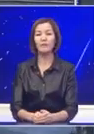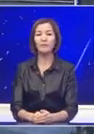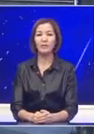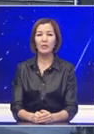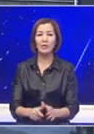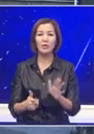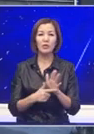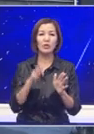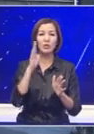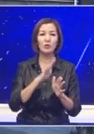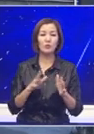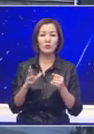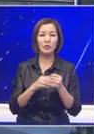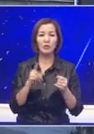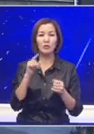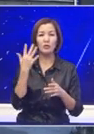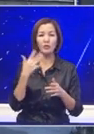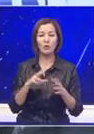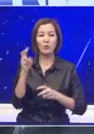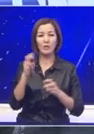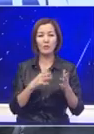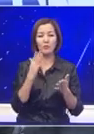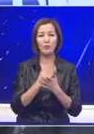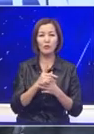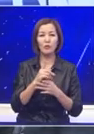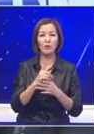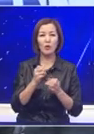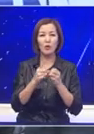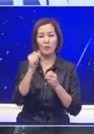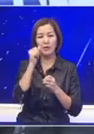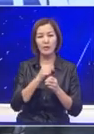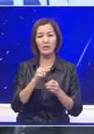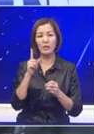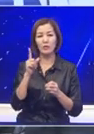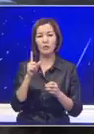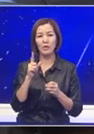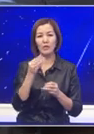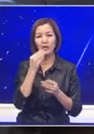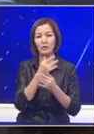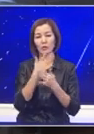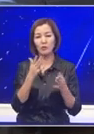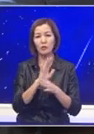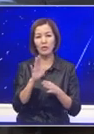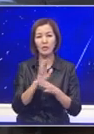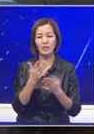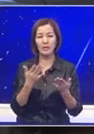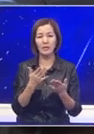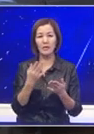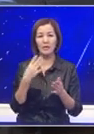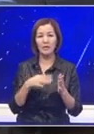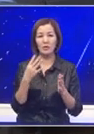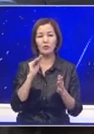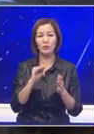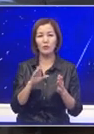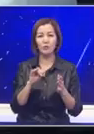Жетісу жерінде 150 кәсіпорын жұмыс жасайды. 11 ай ішінде құны 57 миллиард теңгенің азық түлігі шығарылыпты. Оның ішінде 44 мың